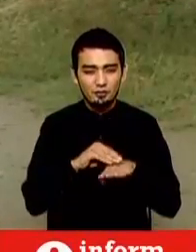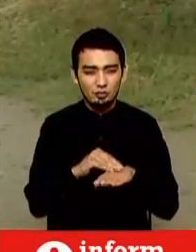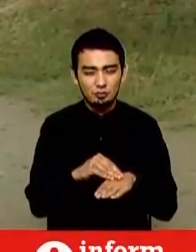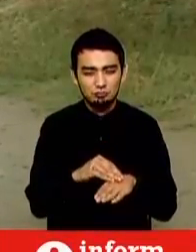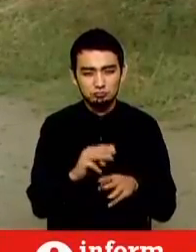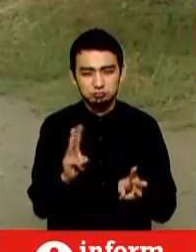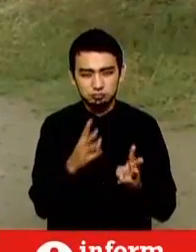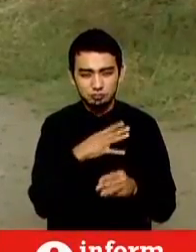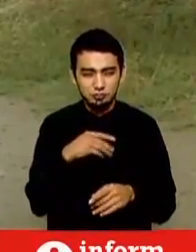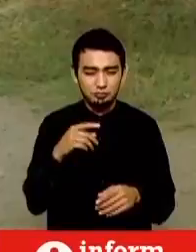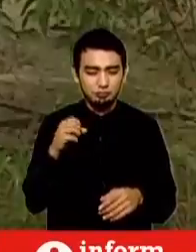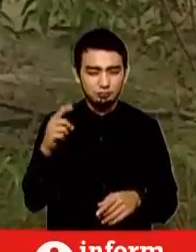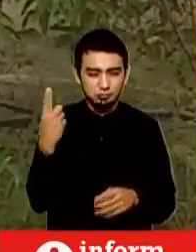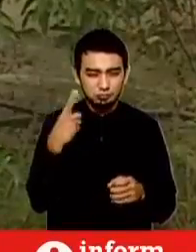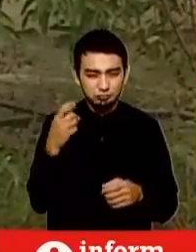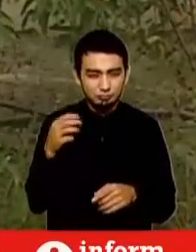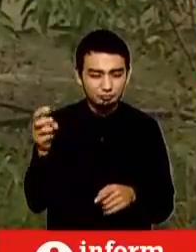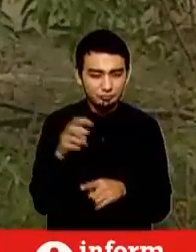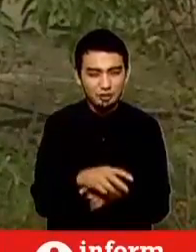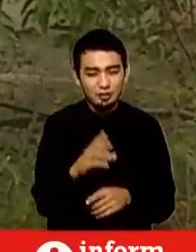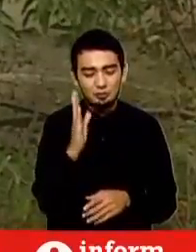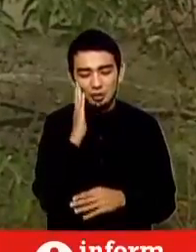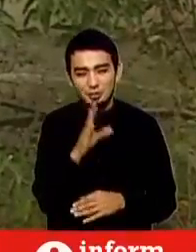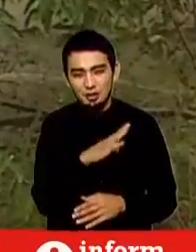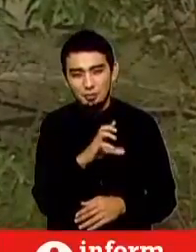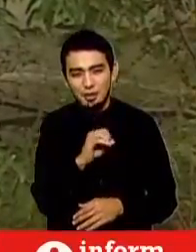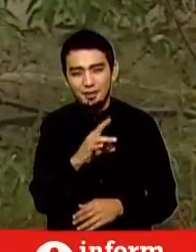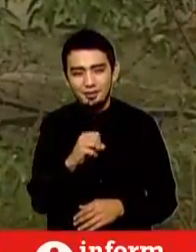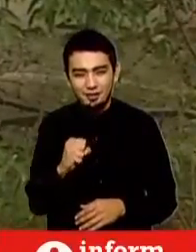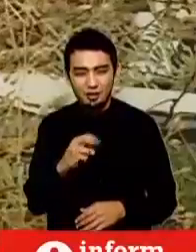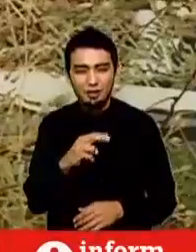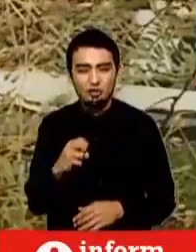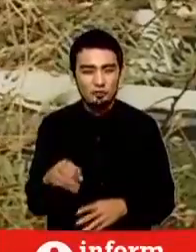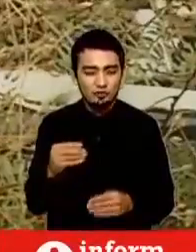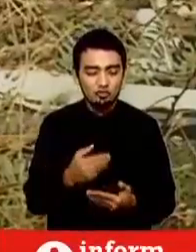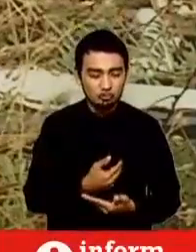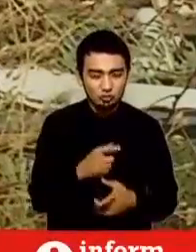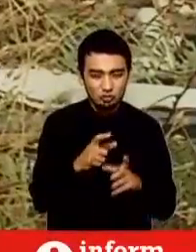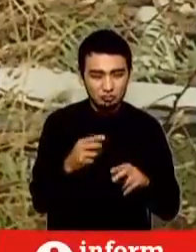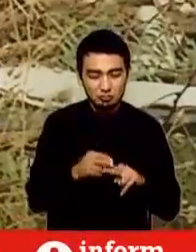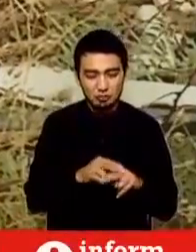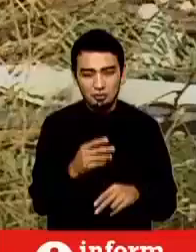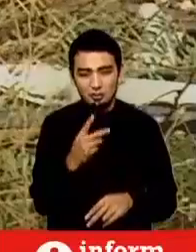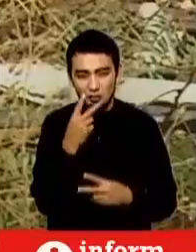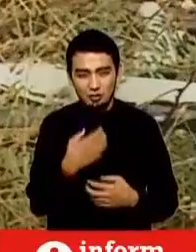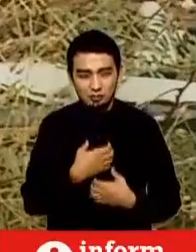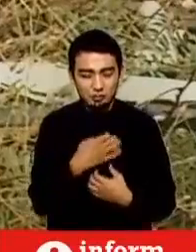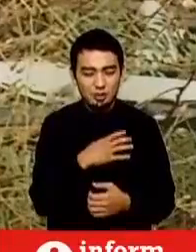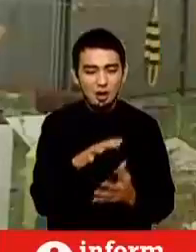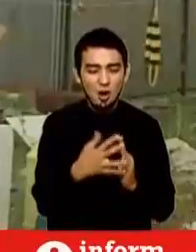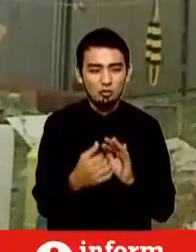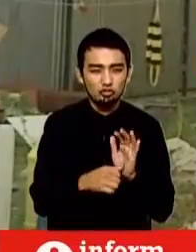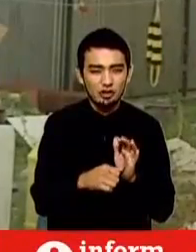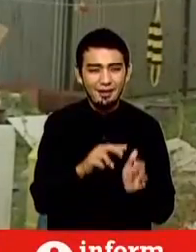өрт сөндіру көліктерінің дабыл дыбысы тыныш жатқан береке саяжайы тұрғындарының үрейін ұшырған. Сағат 22:30 шамасында ауылдағы 6-шы